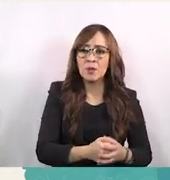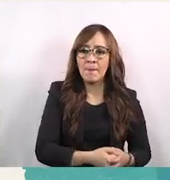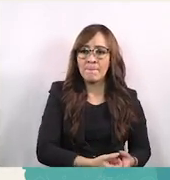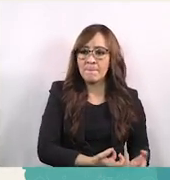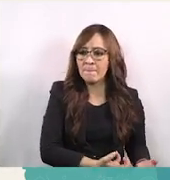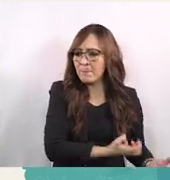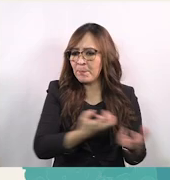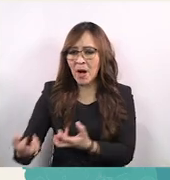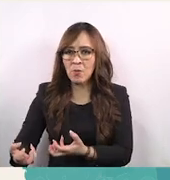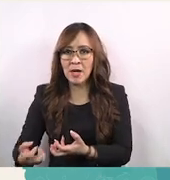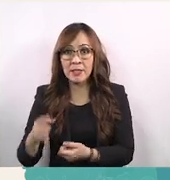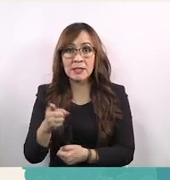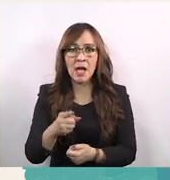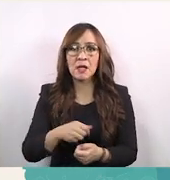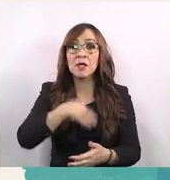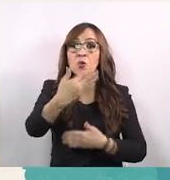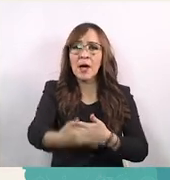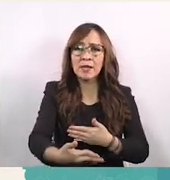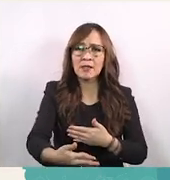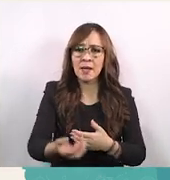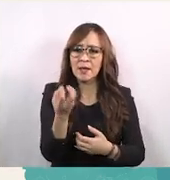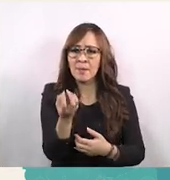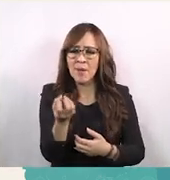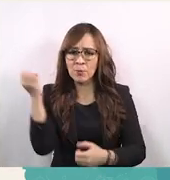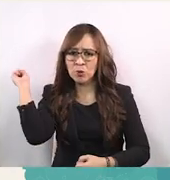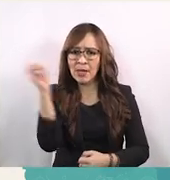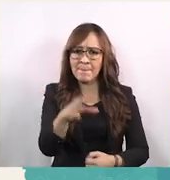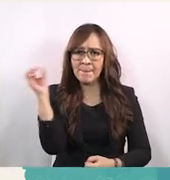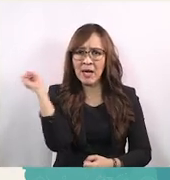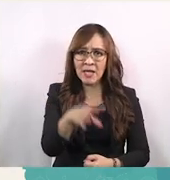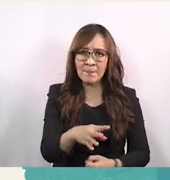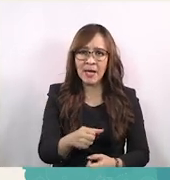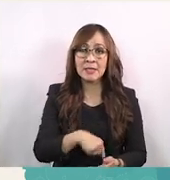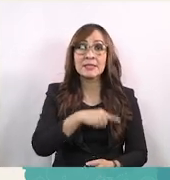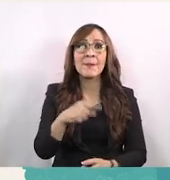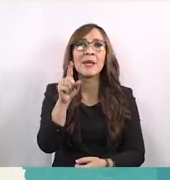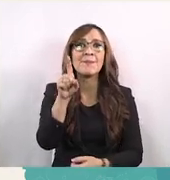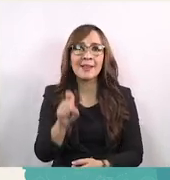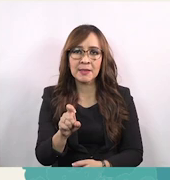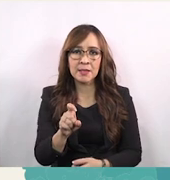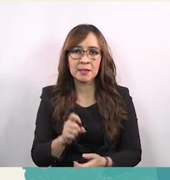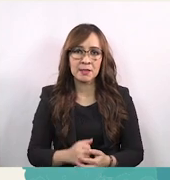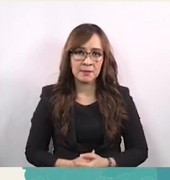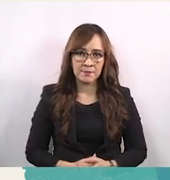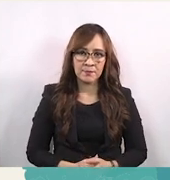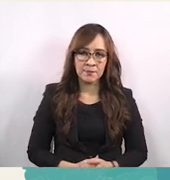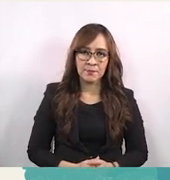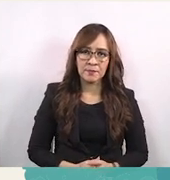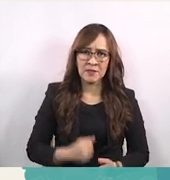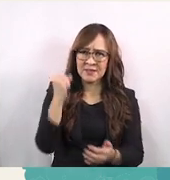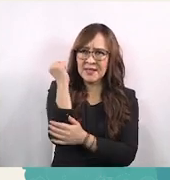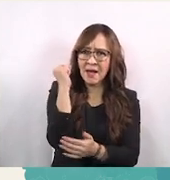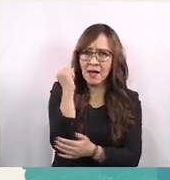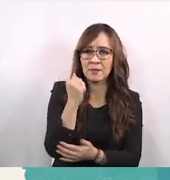Mati a&w Hai How the spirit of manipulation can manipulate